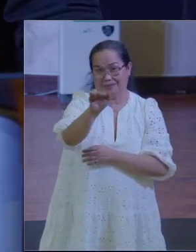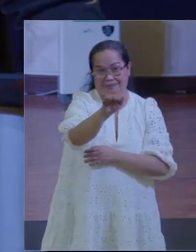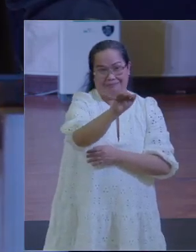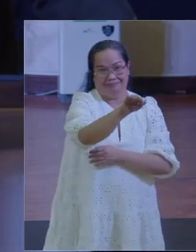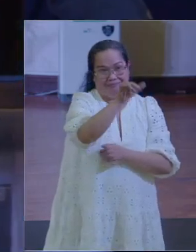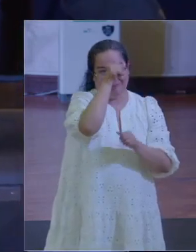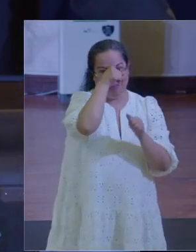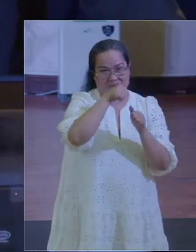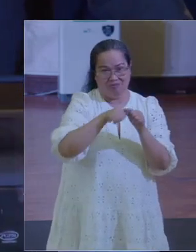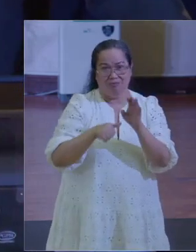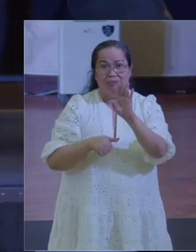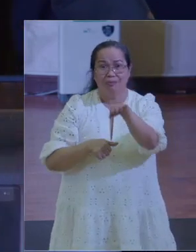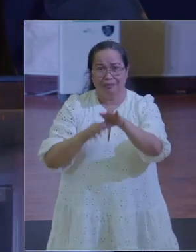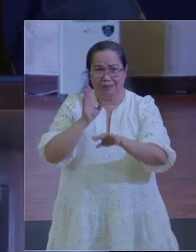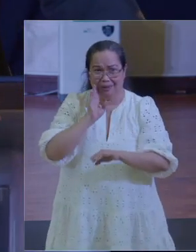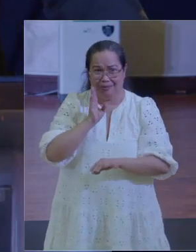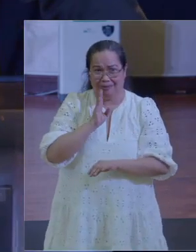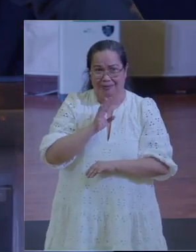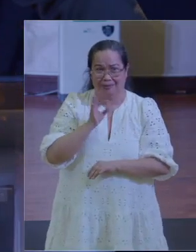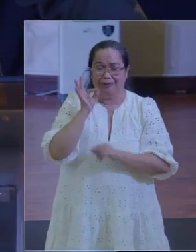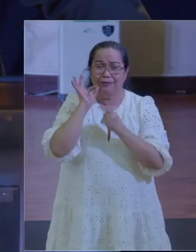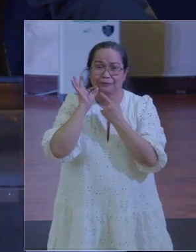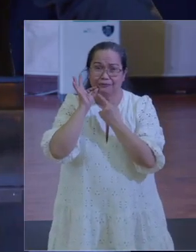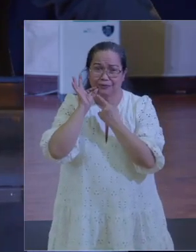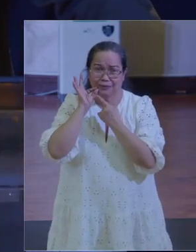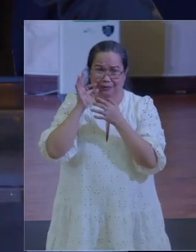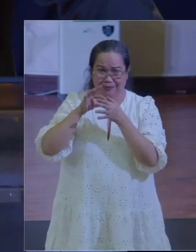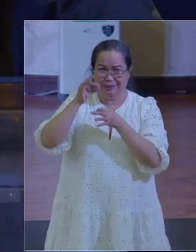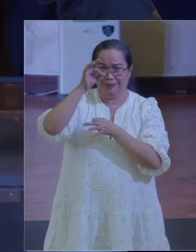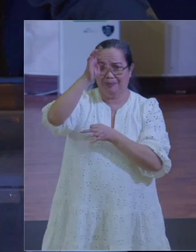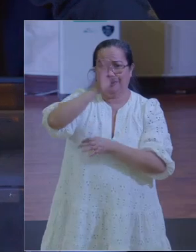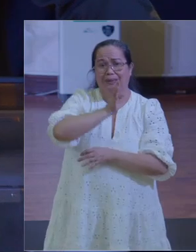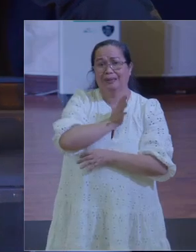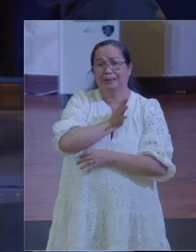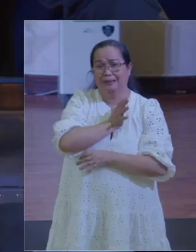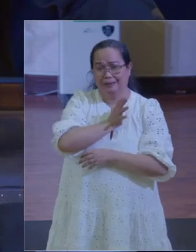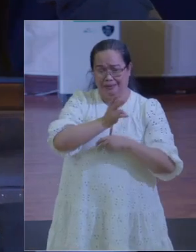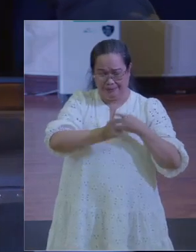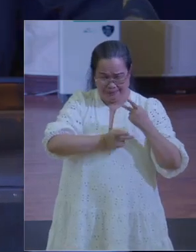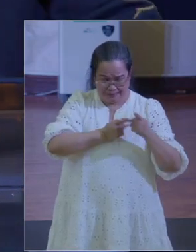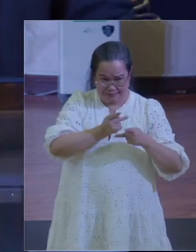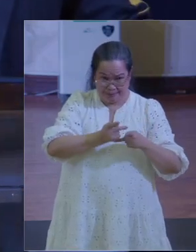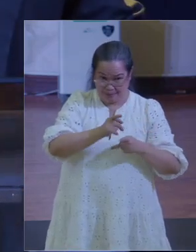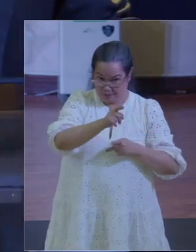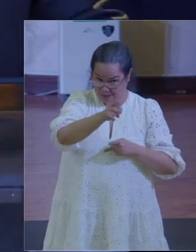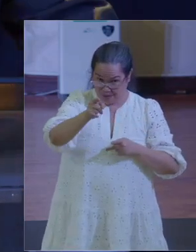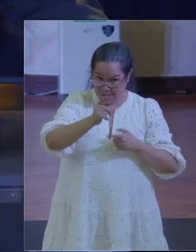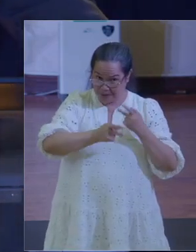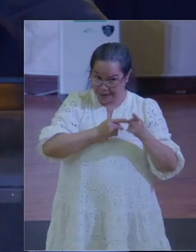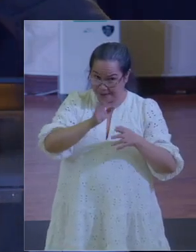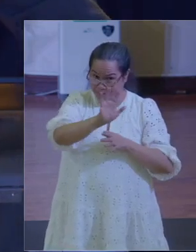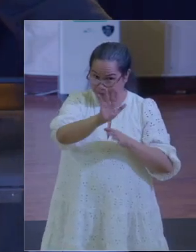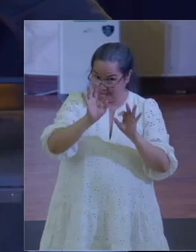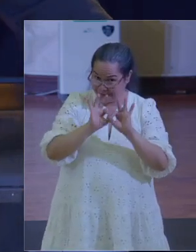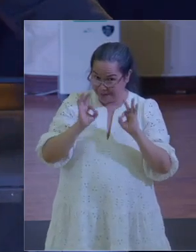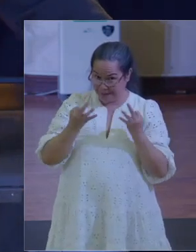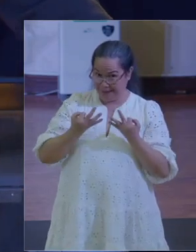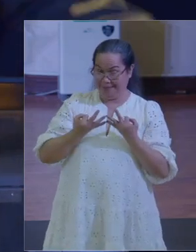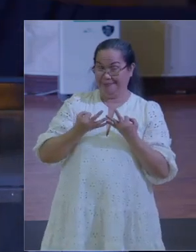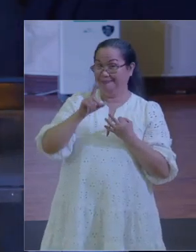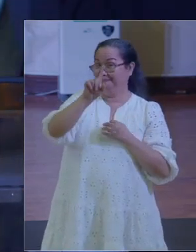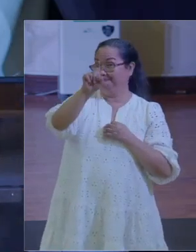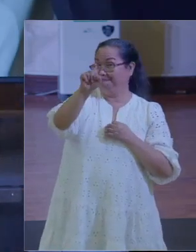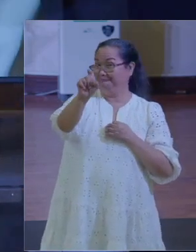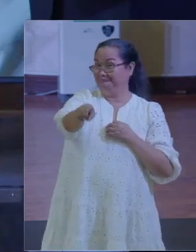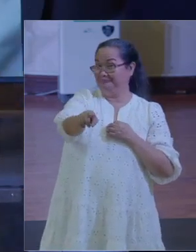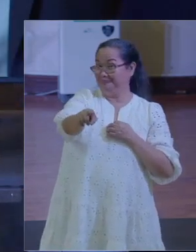atin, Brad, the fruit of the Spirit, kindness. Kind ka ba sa pamilya mo?